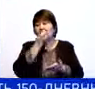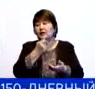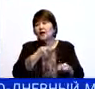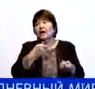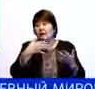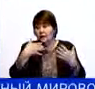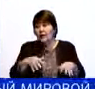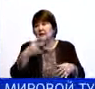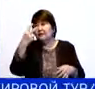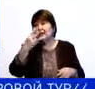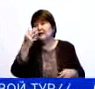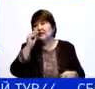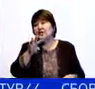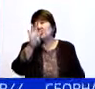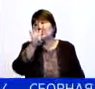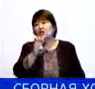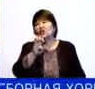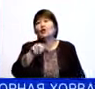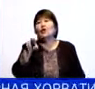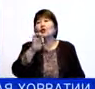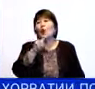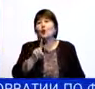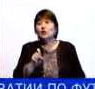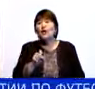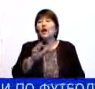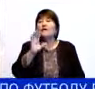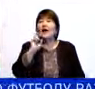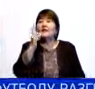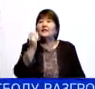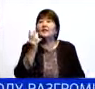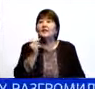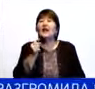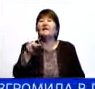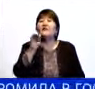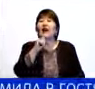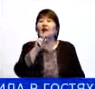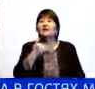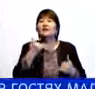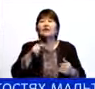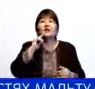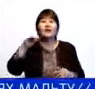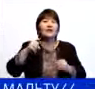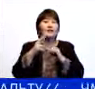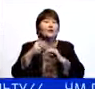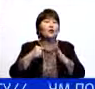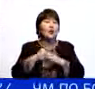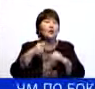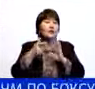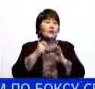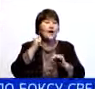доставлено 23400 доз вакцин of aether предназначена для подростков от 12 до 17 лет